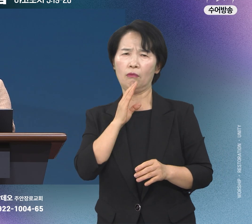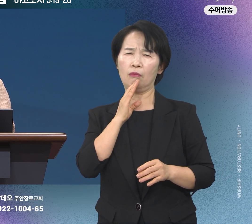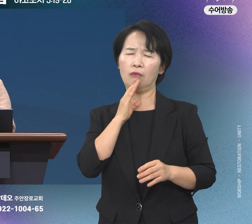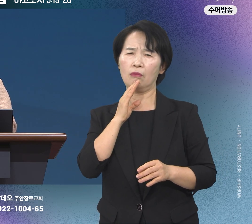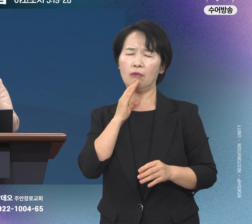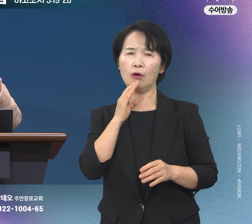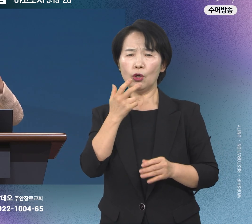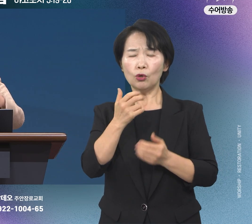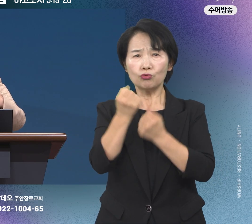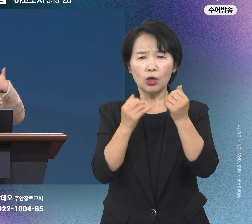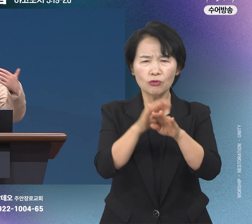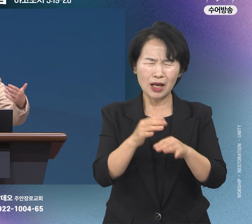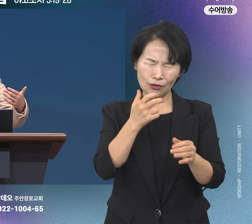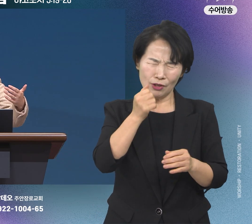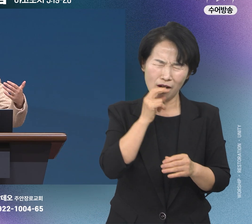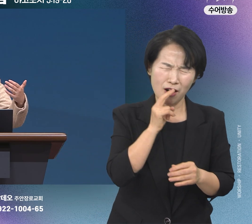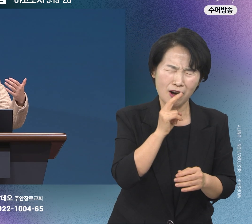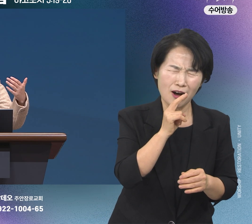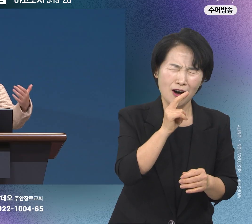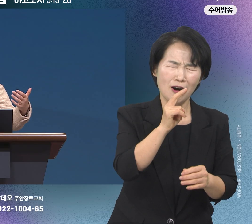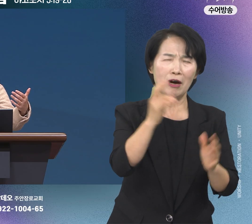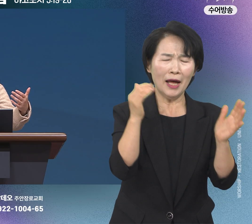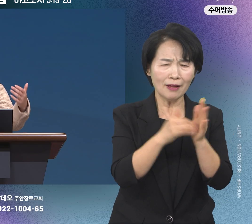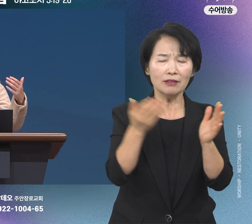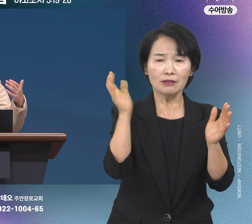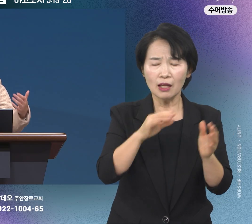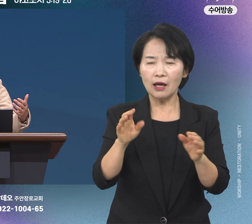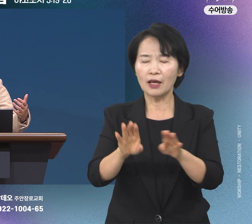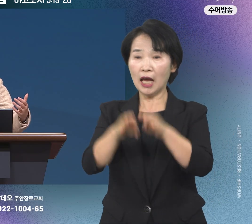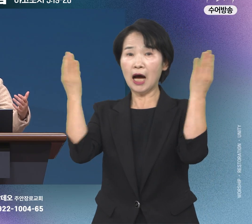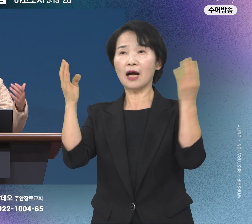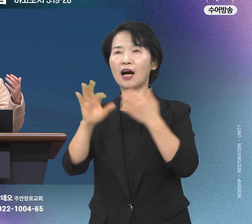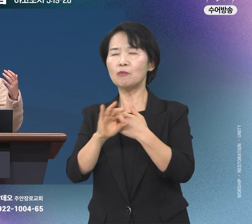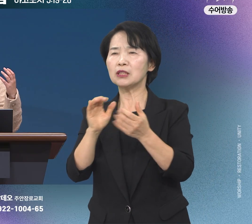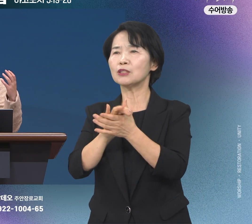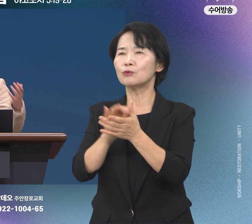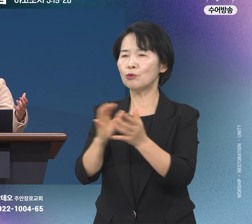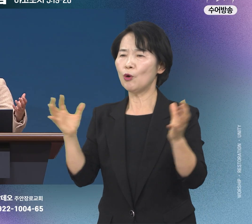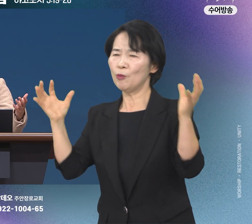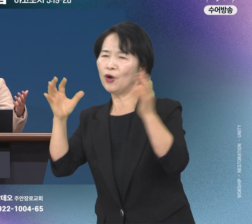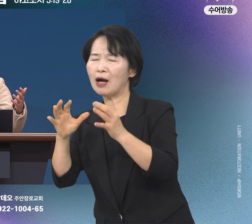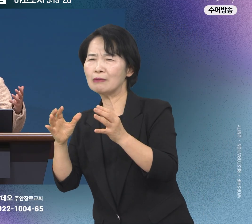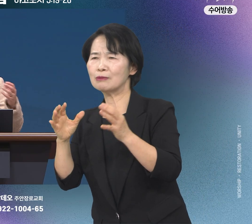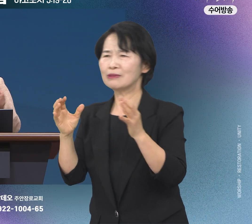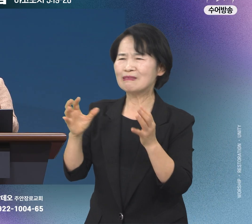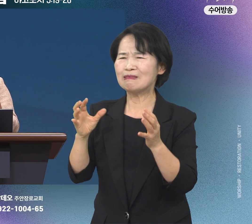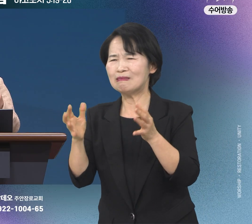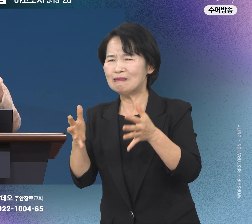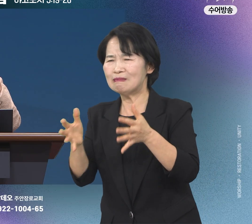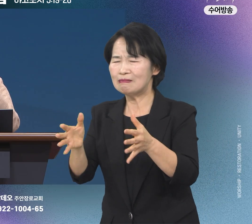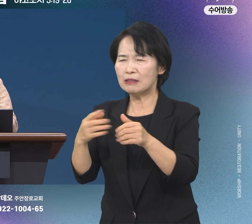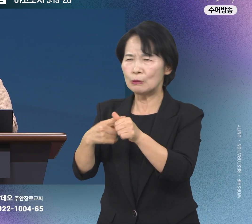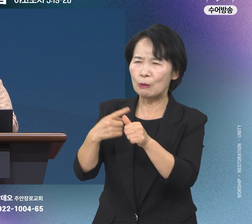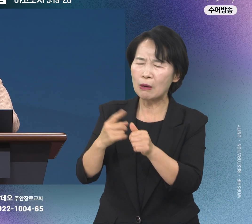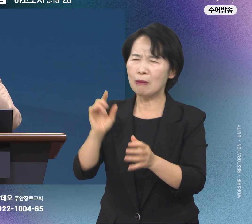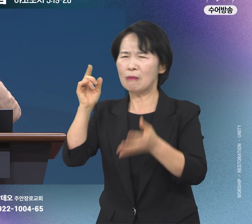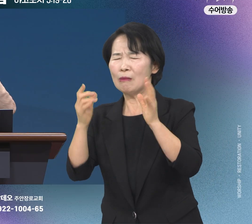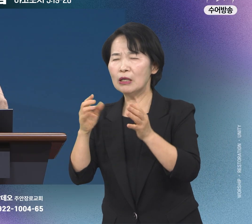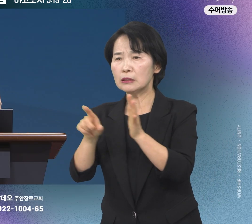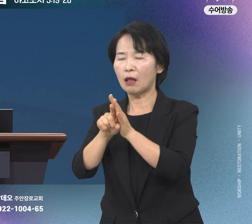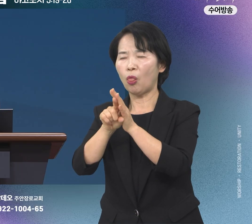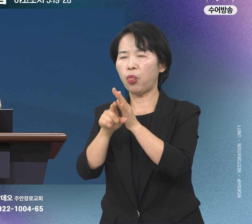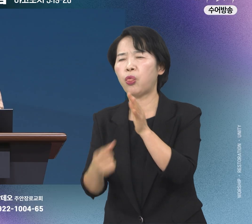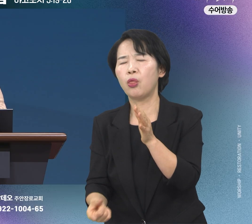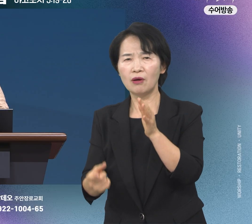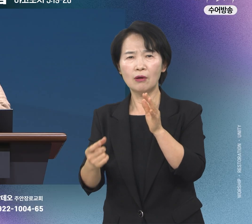그렇게 기도만 하고 나면, 계약하고 나면 또 친구들이랑 어때요? 욕하죠. 그러면서 신앙생활 다시 잊고, 잊을만 하면 다시